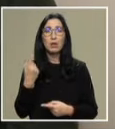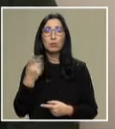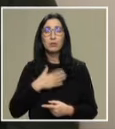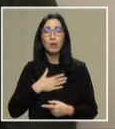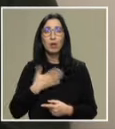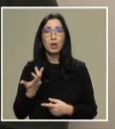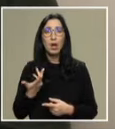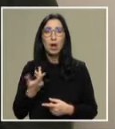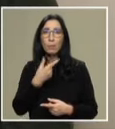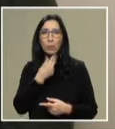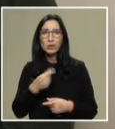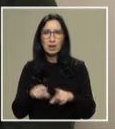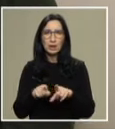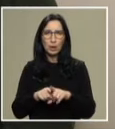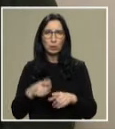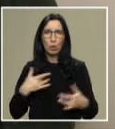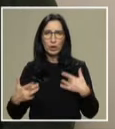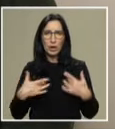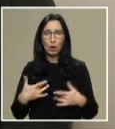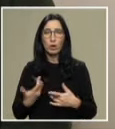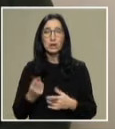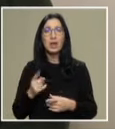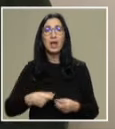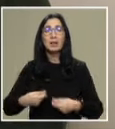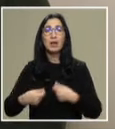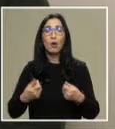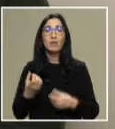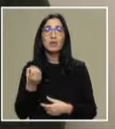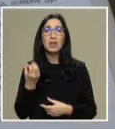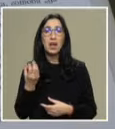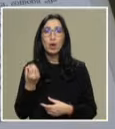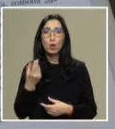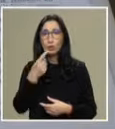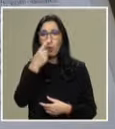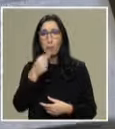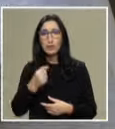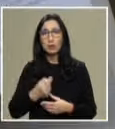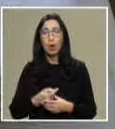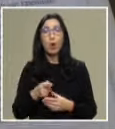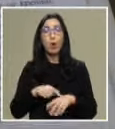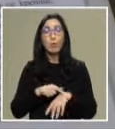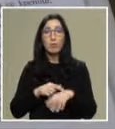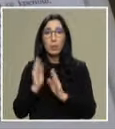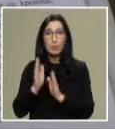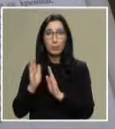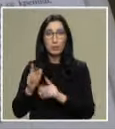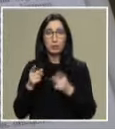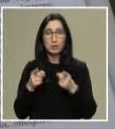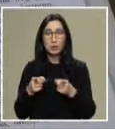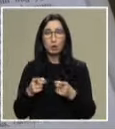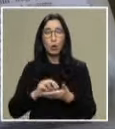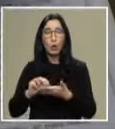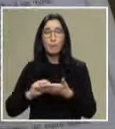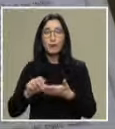на героя си, а именно търговеца на розово масло Ганю Сомов. По време на пътуването си той